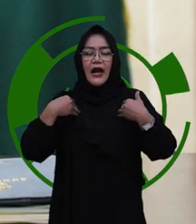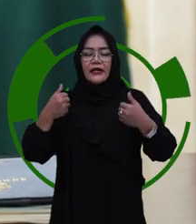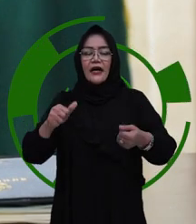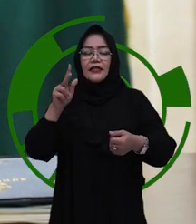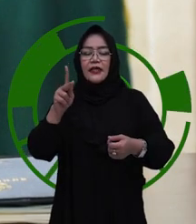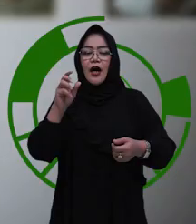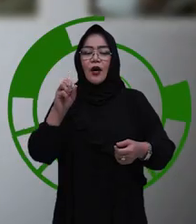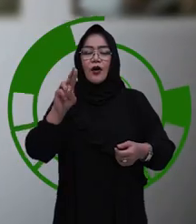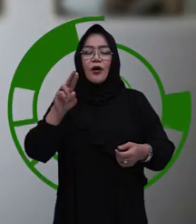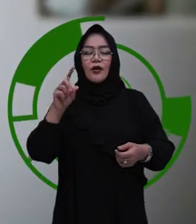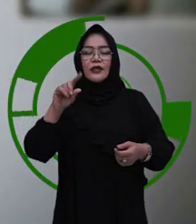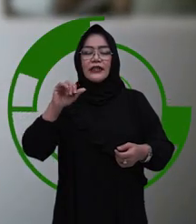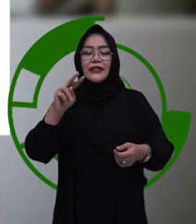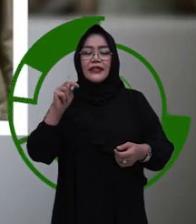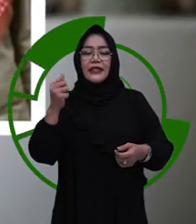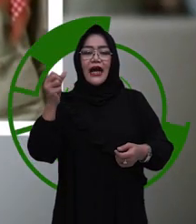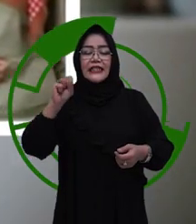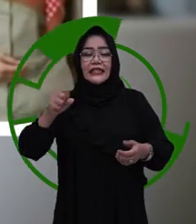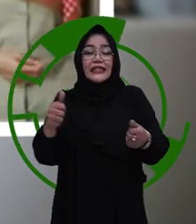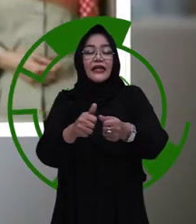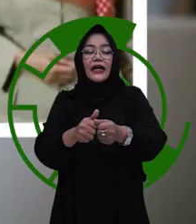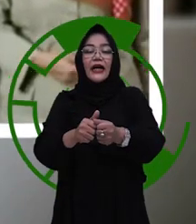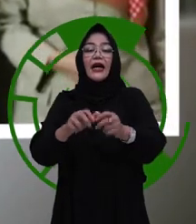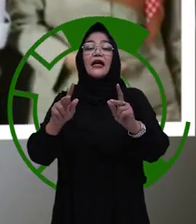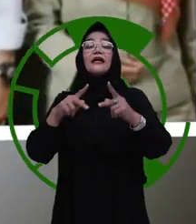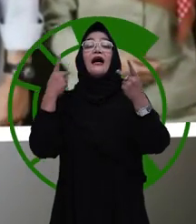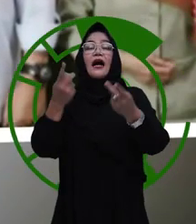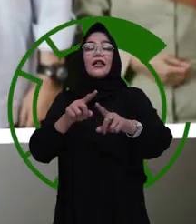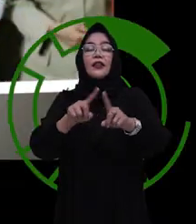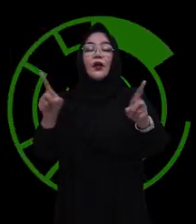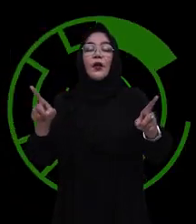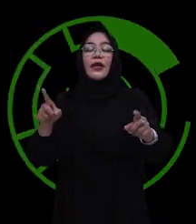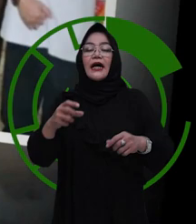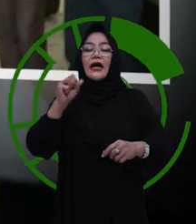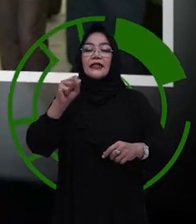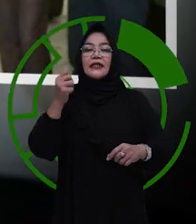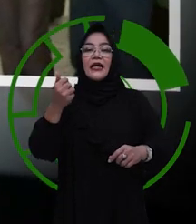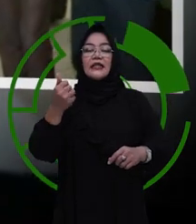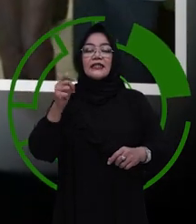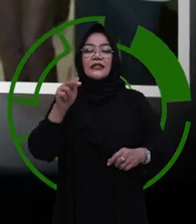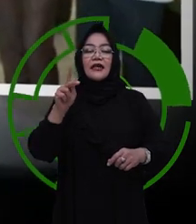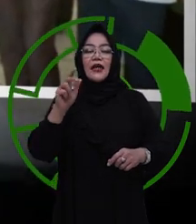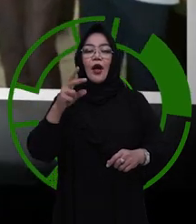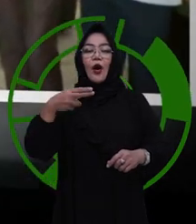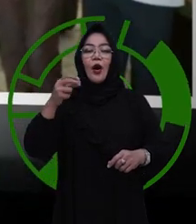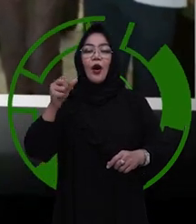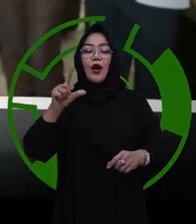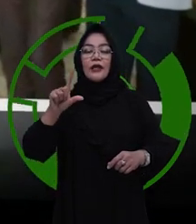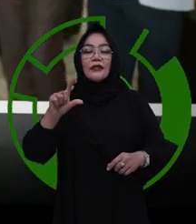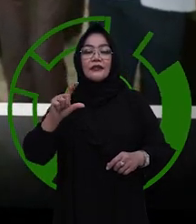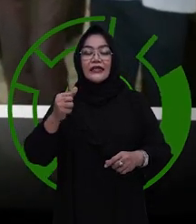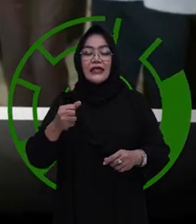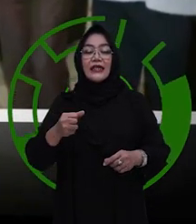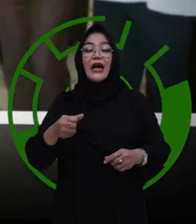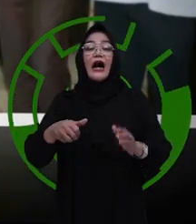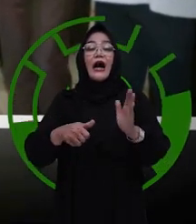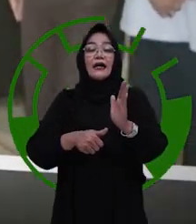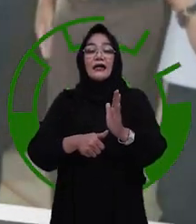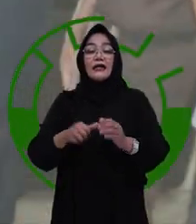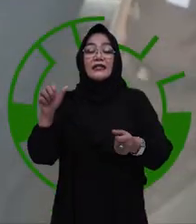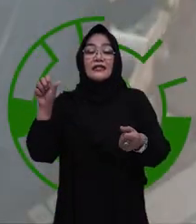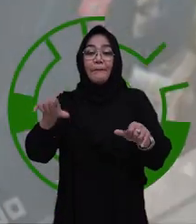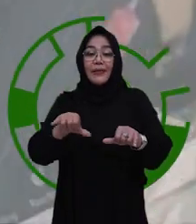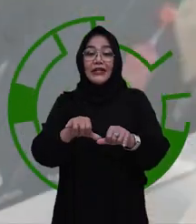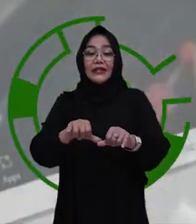Jakarta dengan instansi lain dan stakeholder seperti aparat penegak hukum atau APH